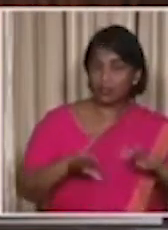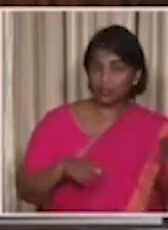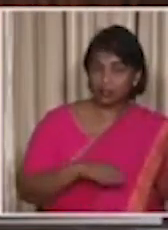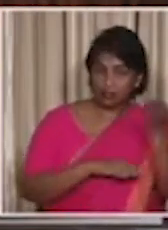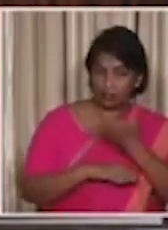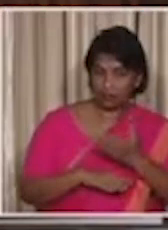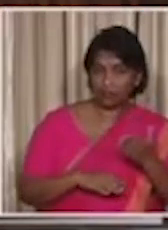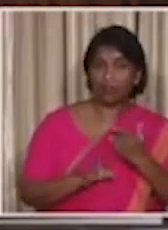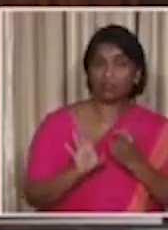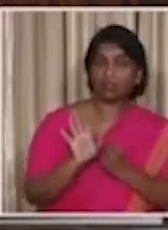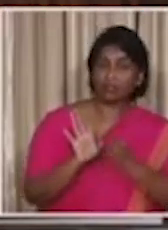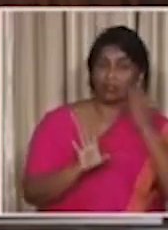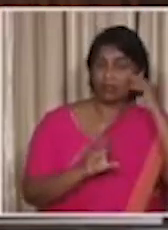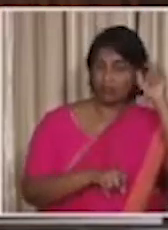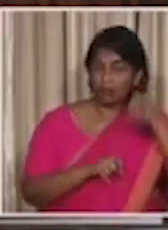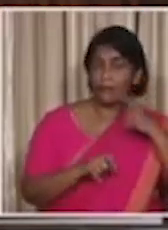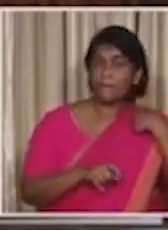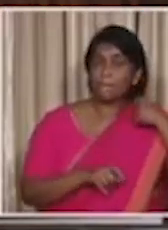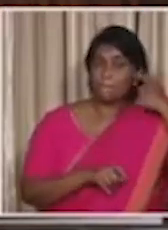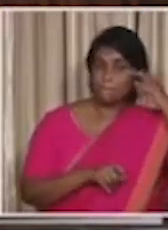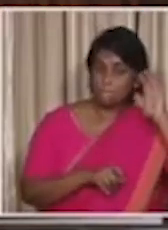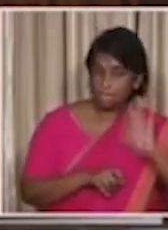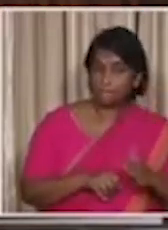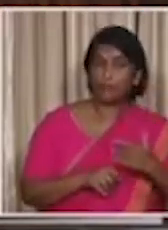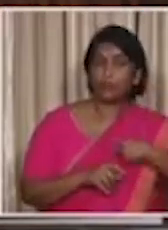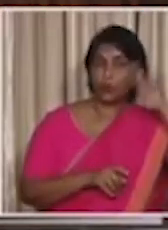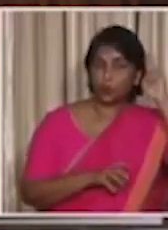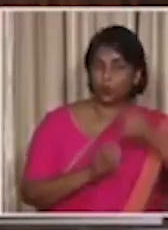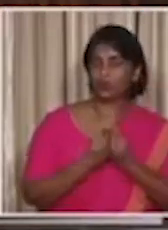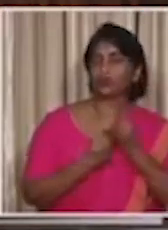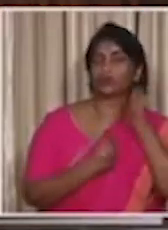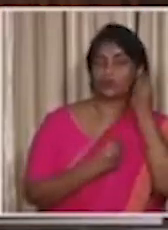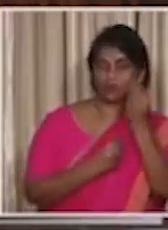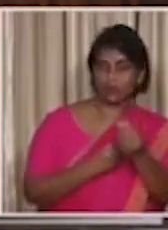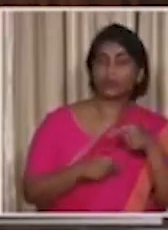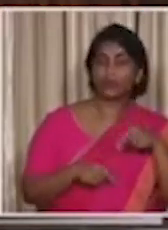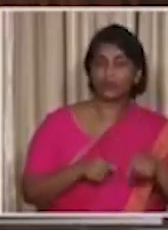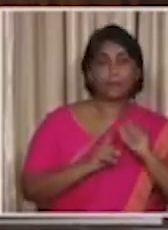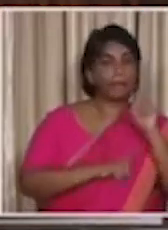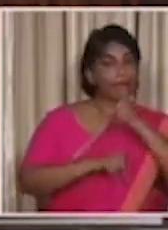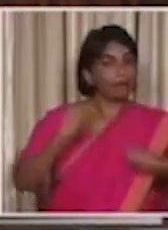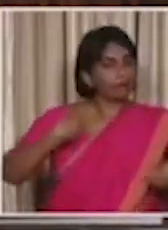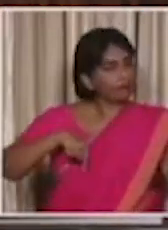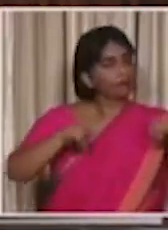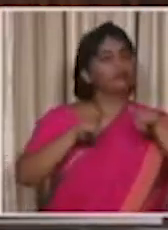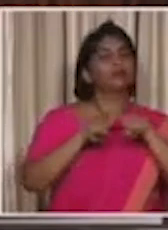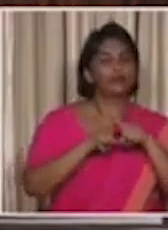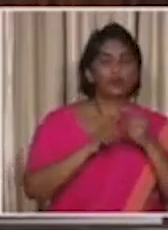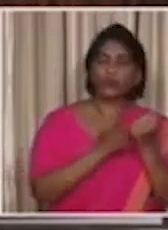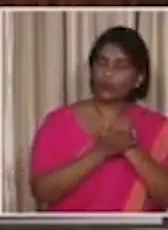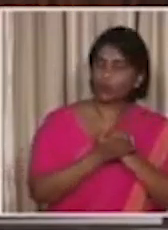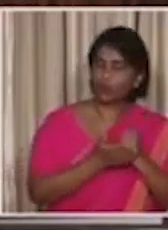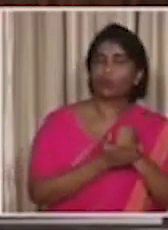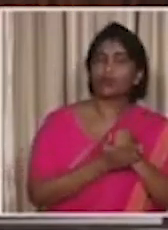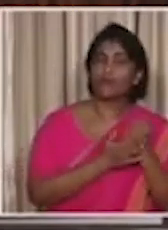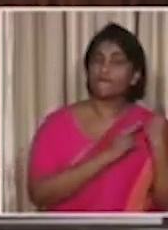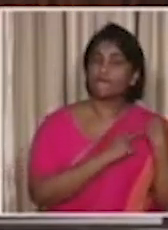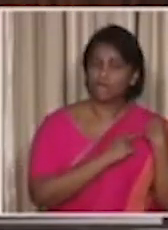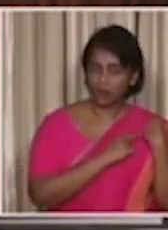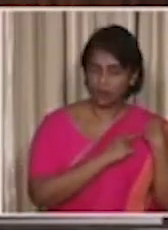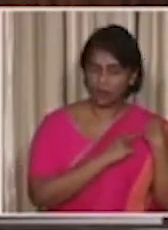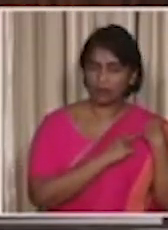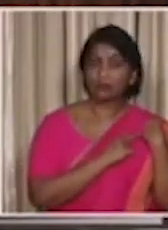දැරියන්ගේ තරුණ තරුණියන්ගේ අපේක්ෂාවන් ජය ගැන්වීම මේ සභාවේ සිටින අප සමගේම